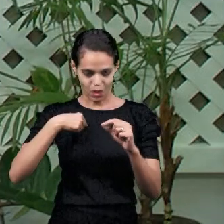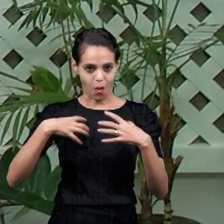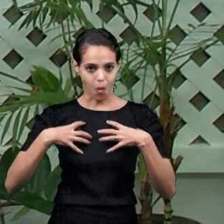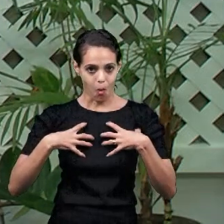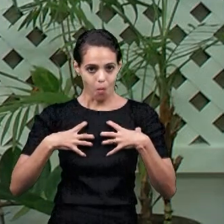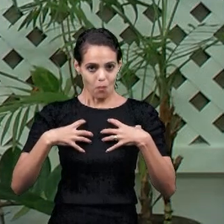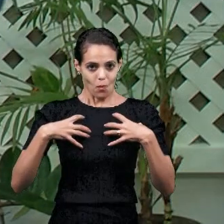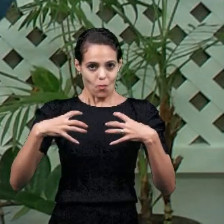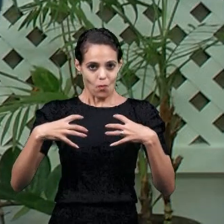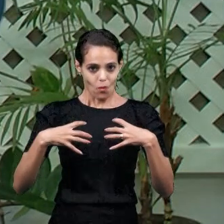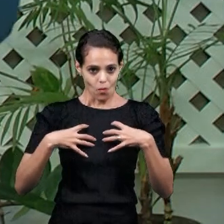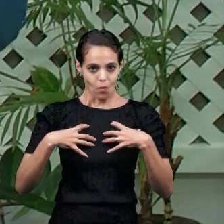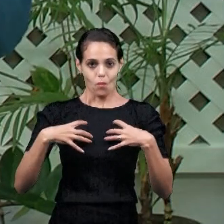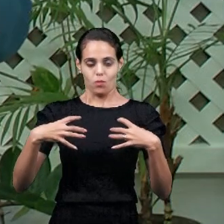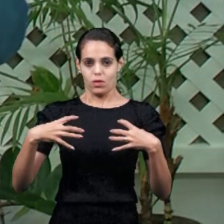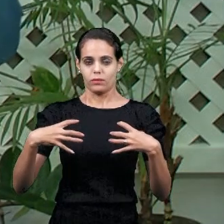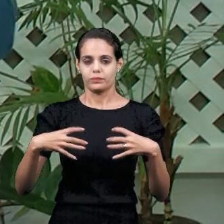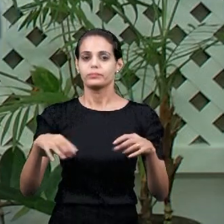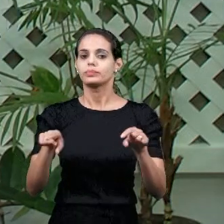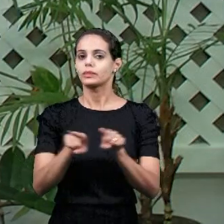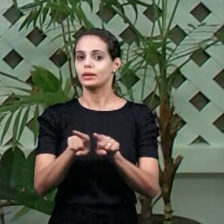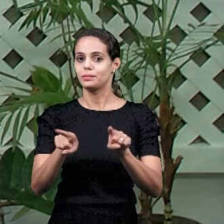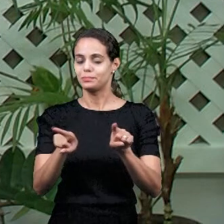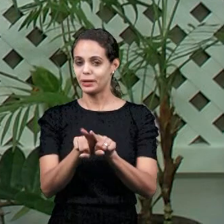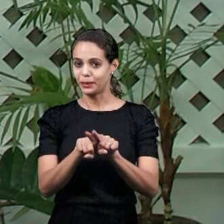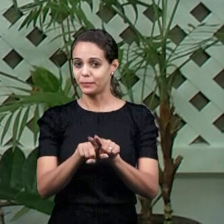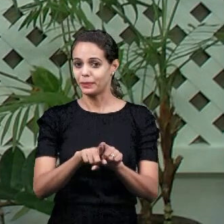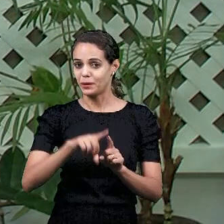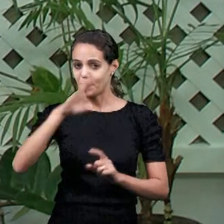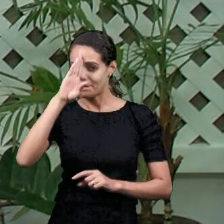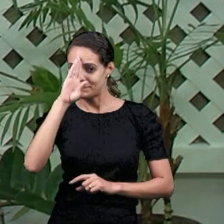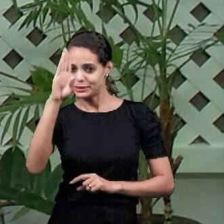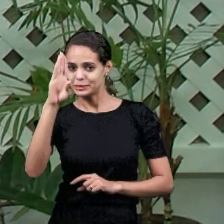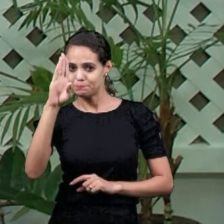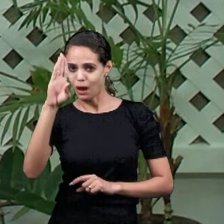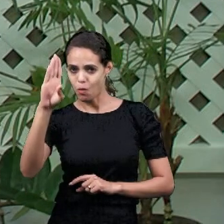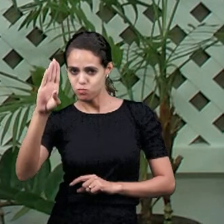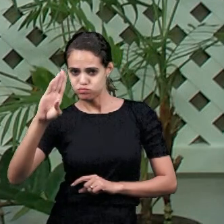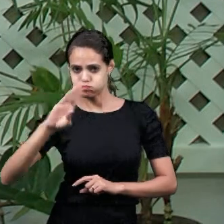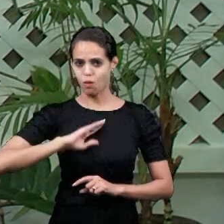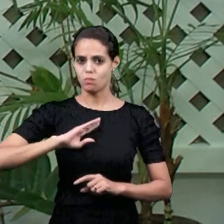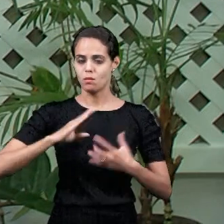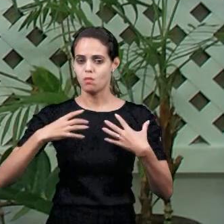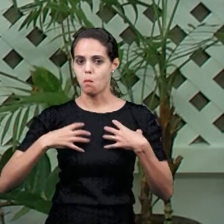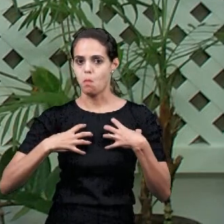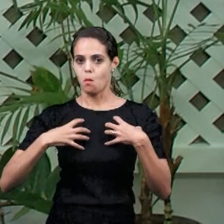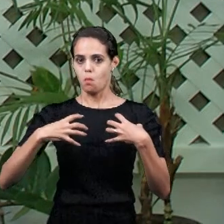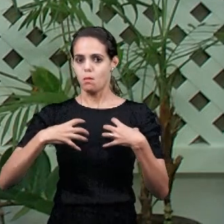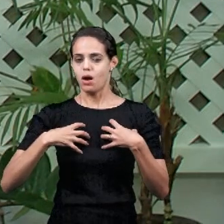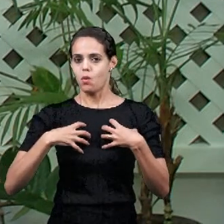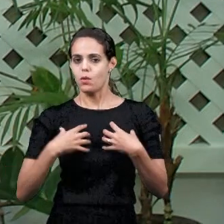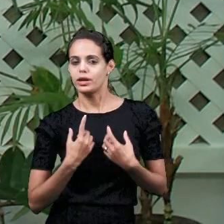les poumons, qu'est-ce qui va se passer aussi dans le sang? Le sang aussi